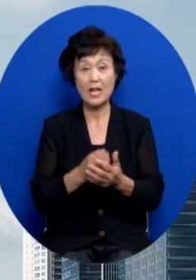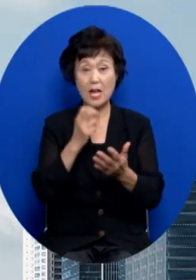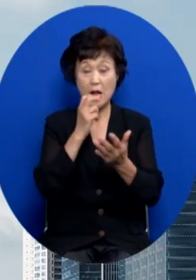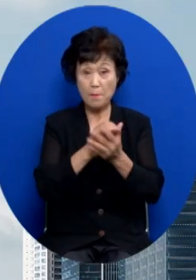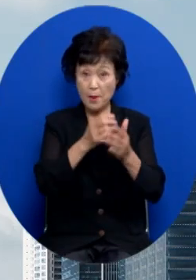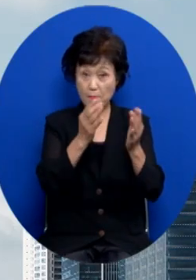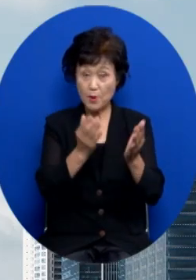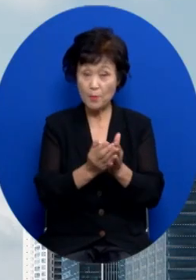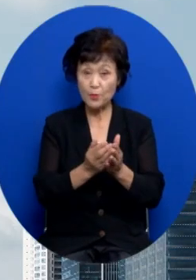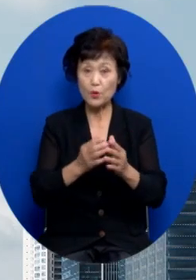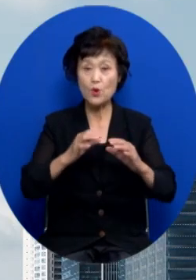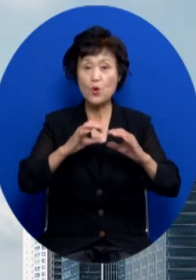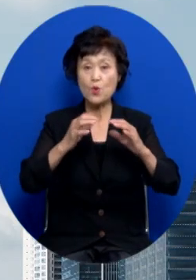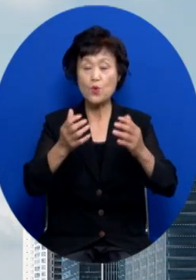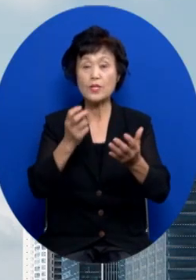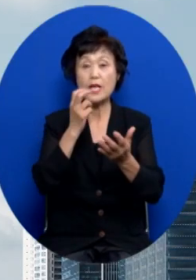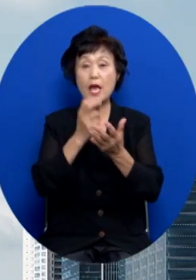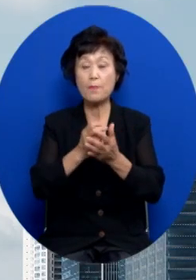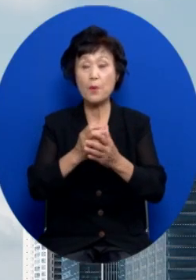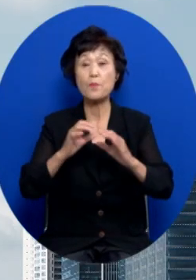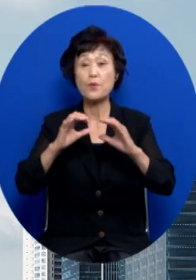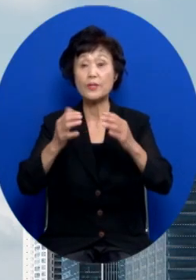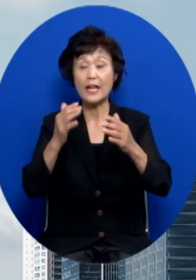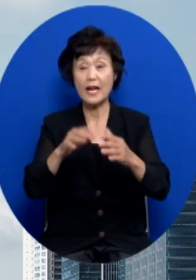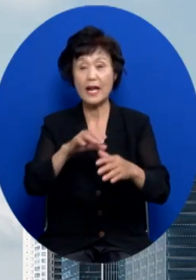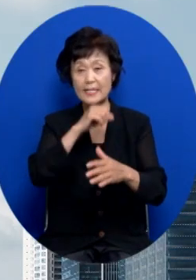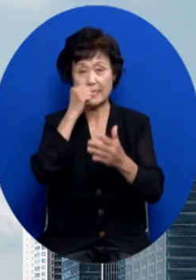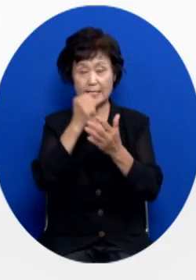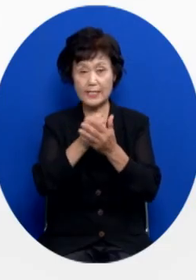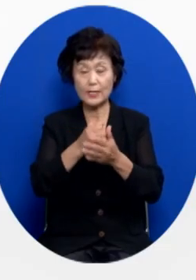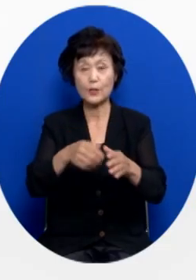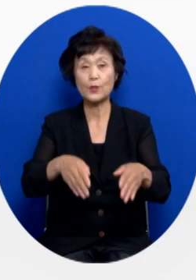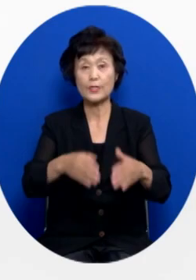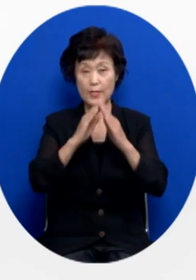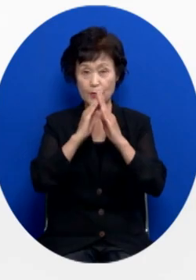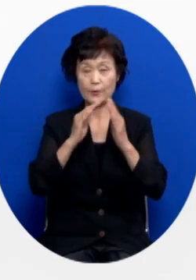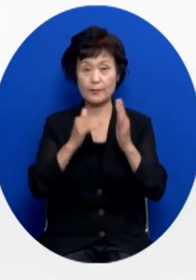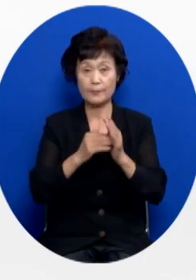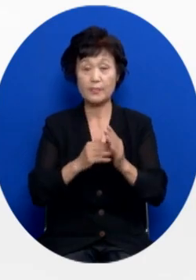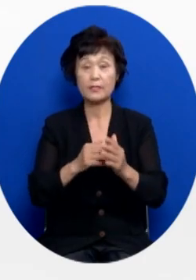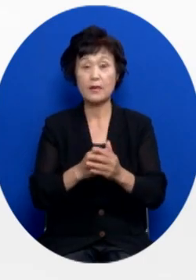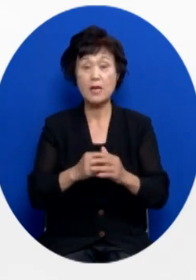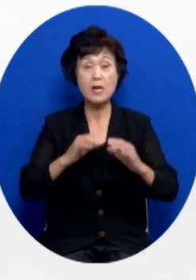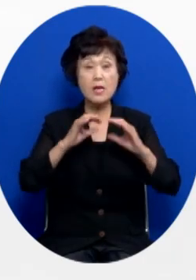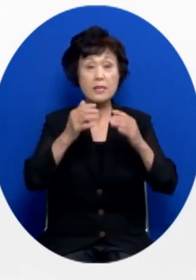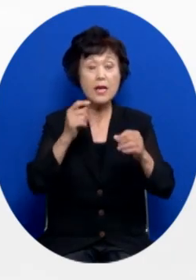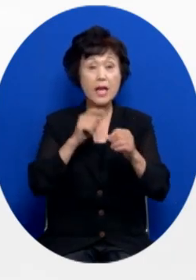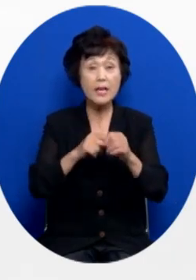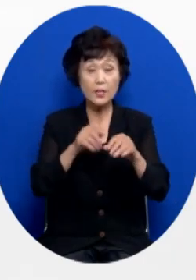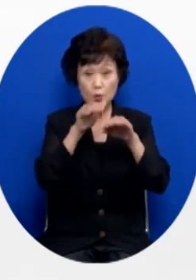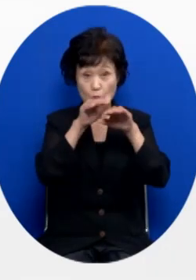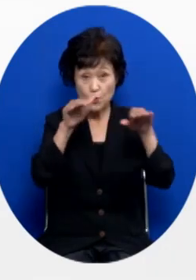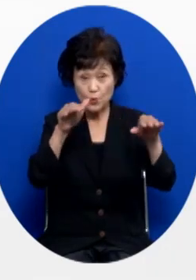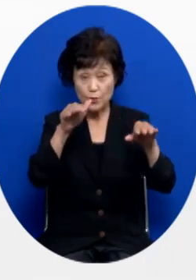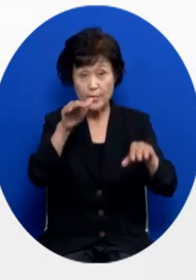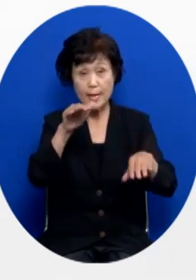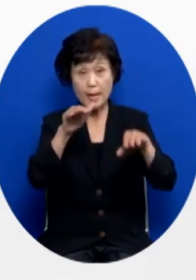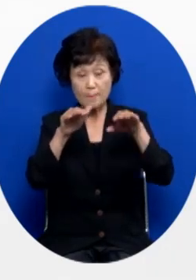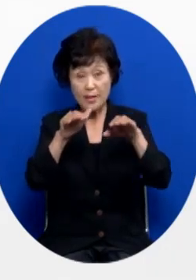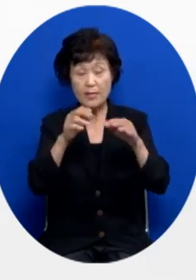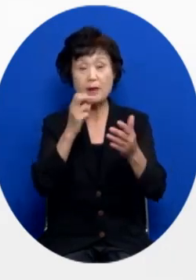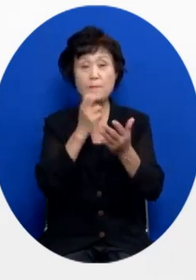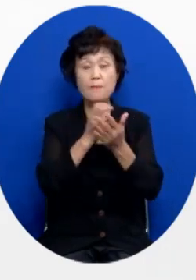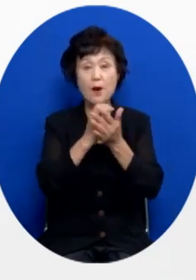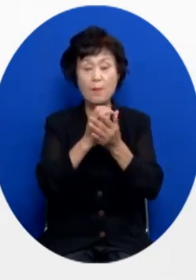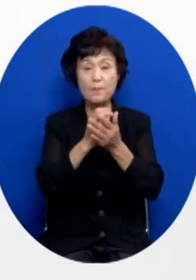법무부 국제법무국이 오는 8일 정식 출범합니다. 법무부는 세계적인 수준에 걸맞은 국제법무 업무를